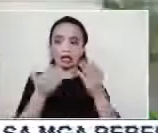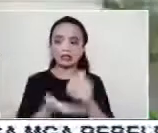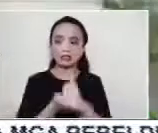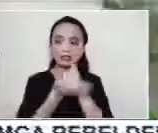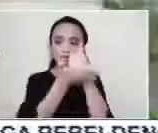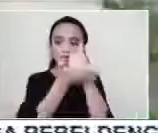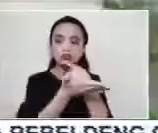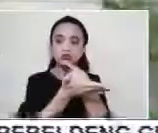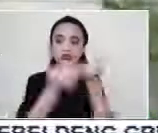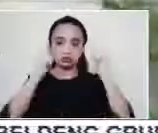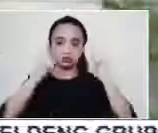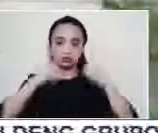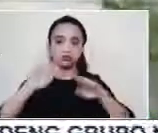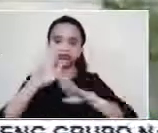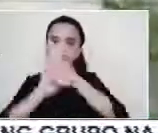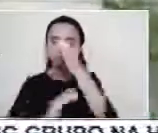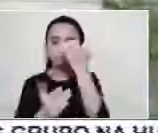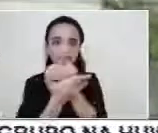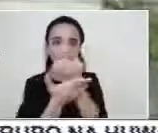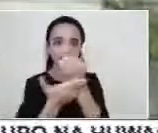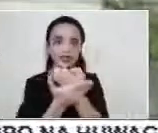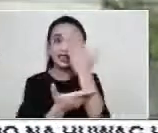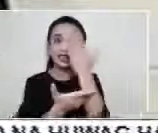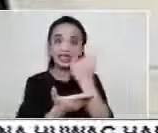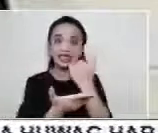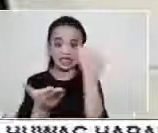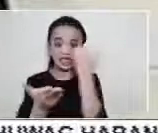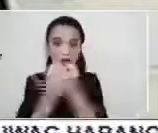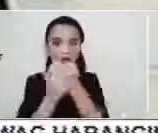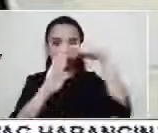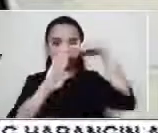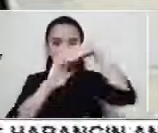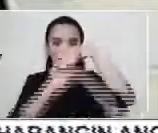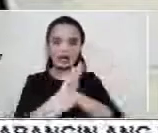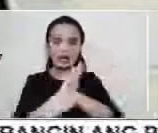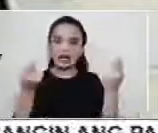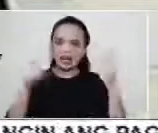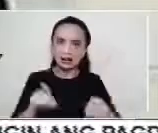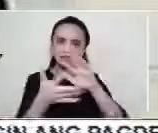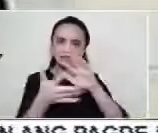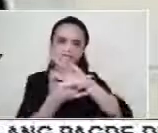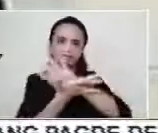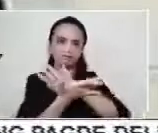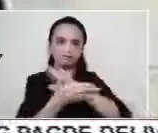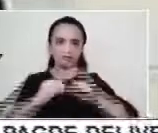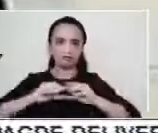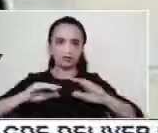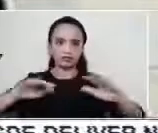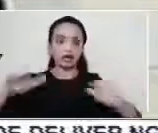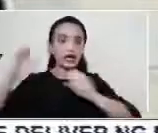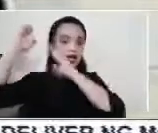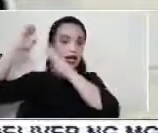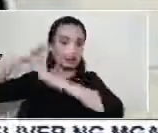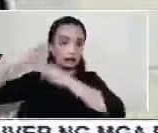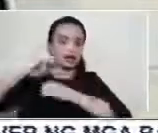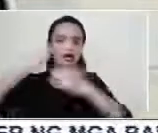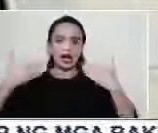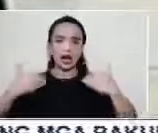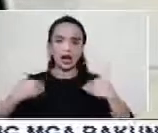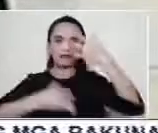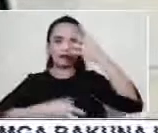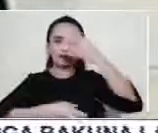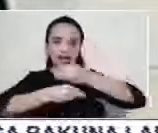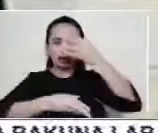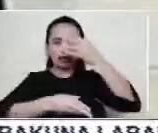lamang. Pinapayagan na naman nating matawa ang job law sa atin kung naniniwala tayo may demonyo.